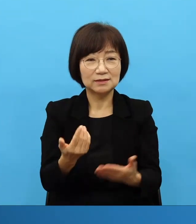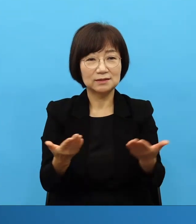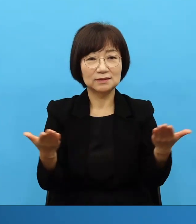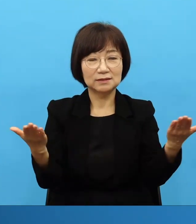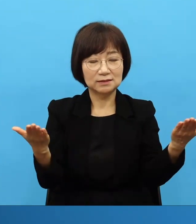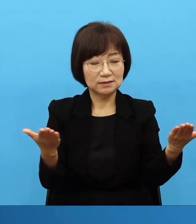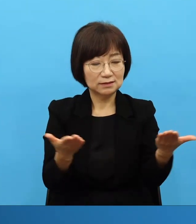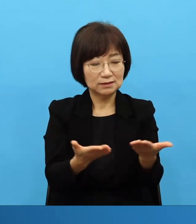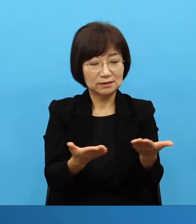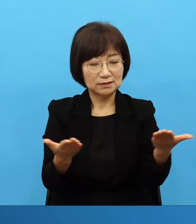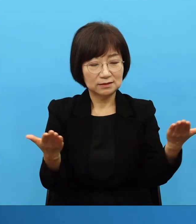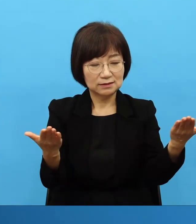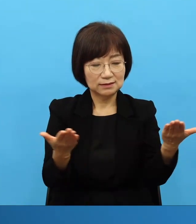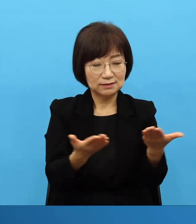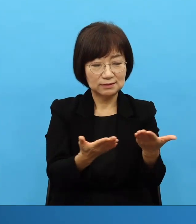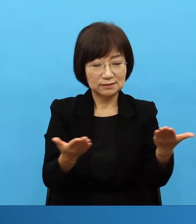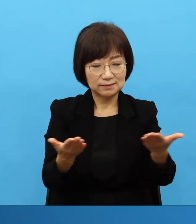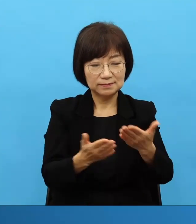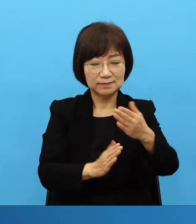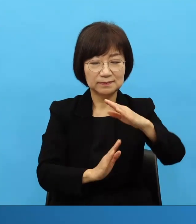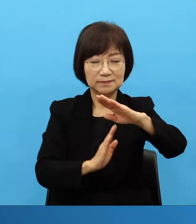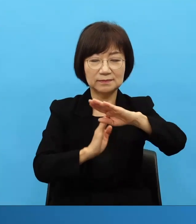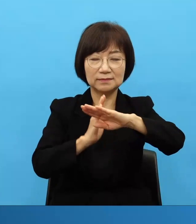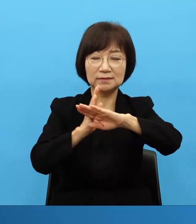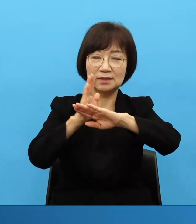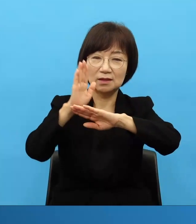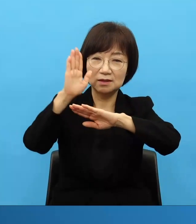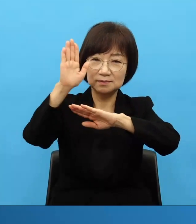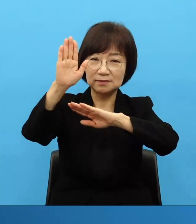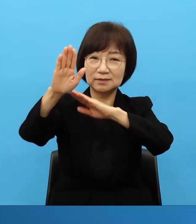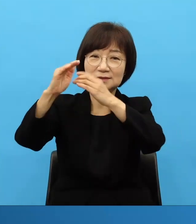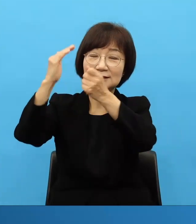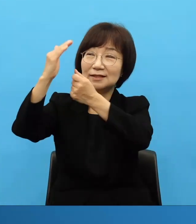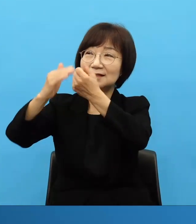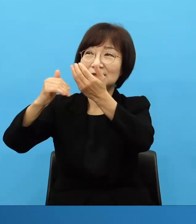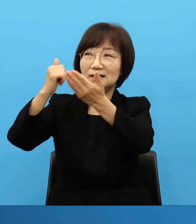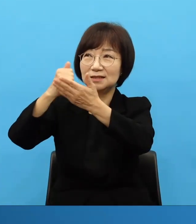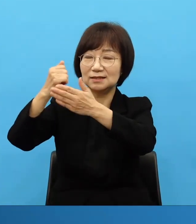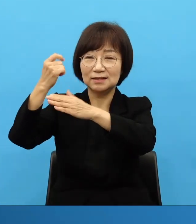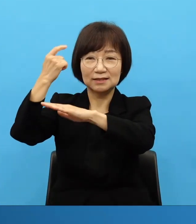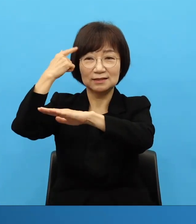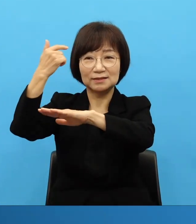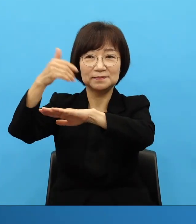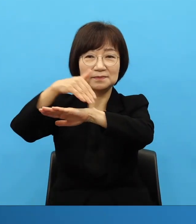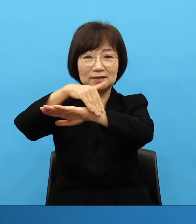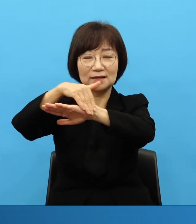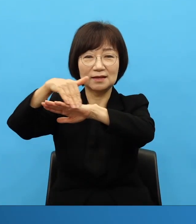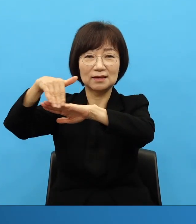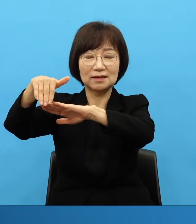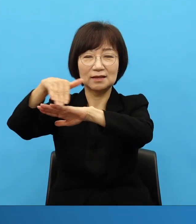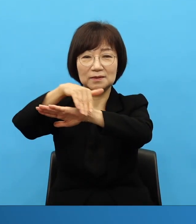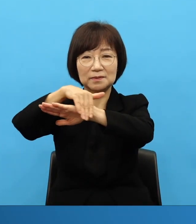소원을 이를 넘어서 하나님